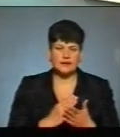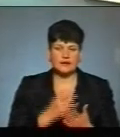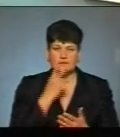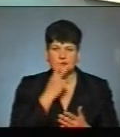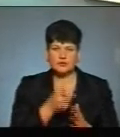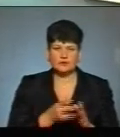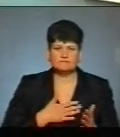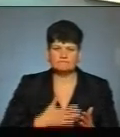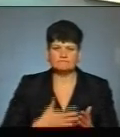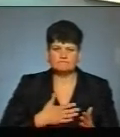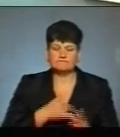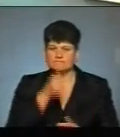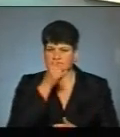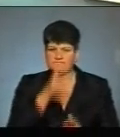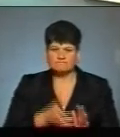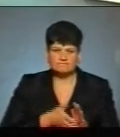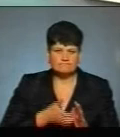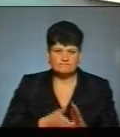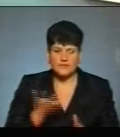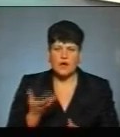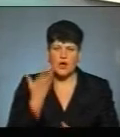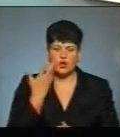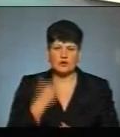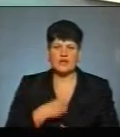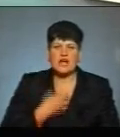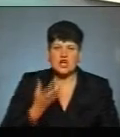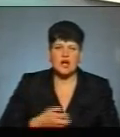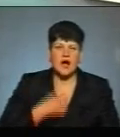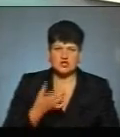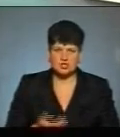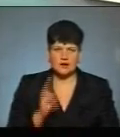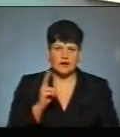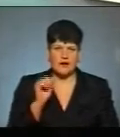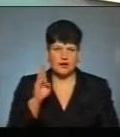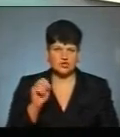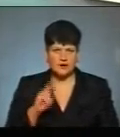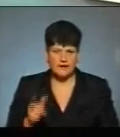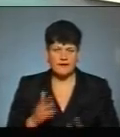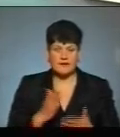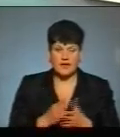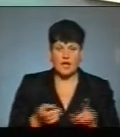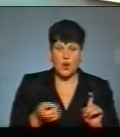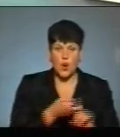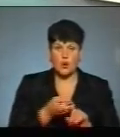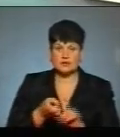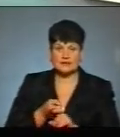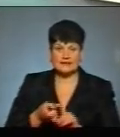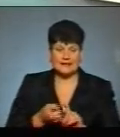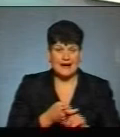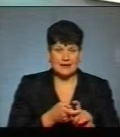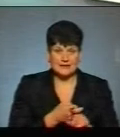дихальної недостатності, коли є задишка, кашель і, відповідно, контакти з пацієнтами